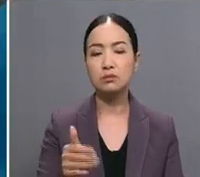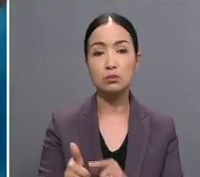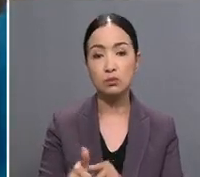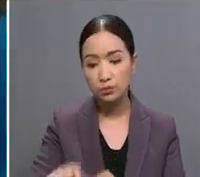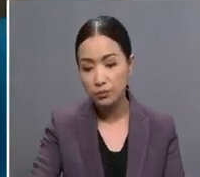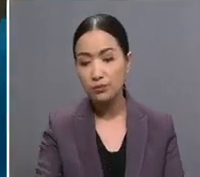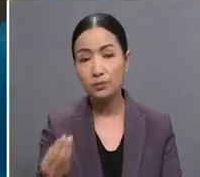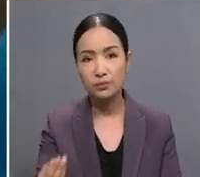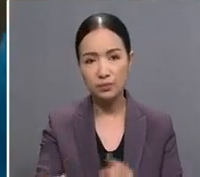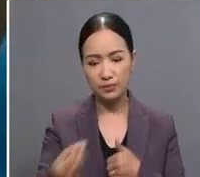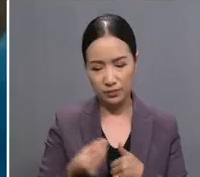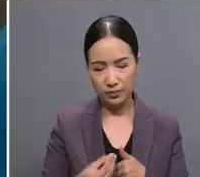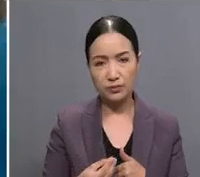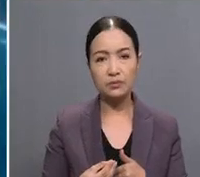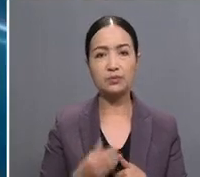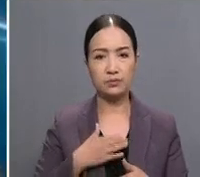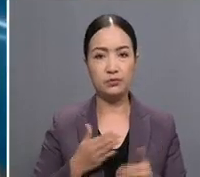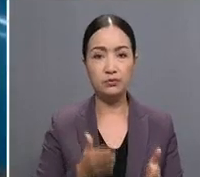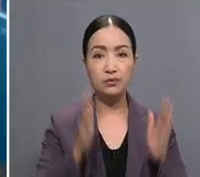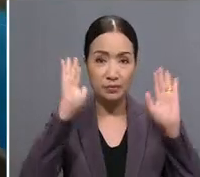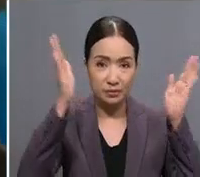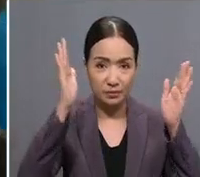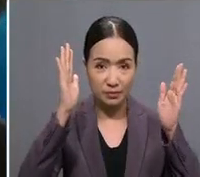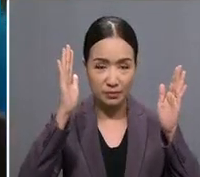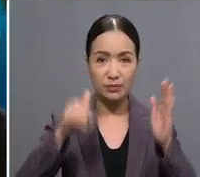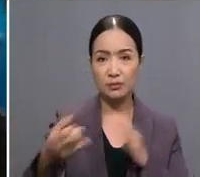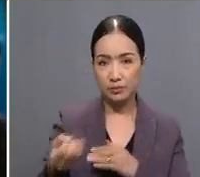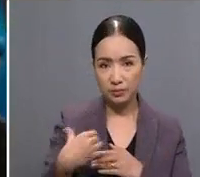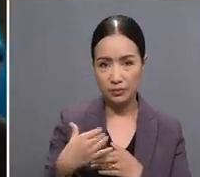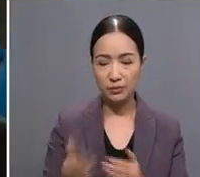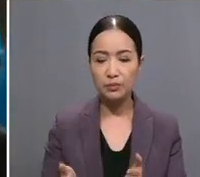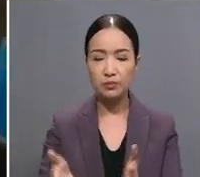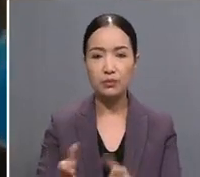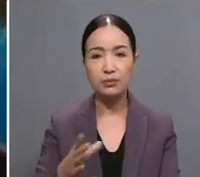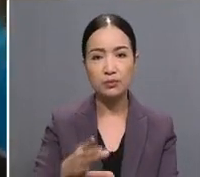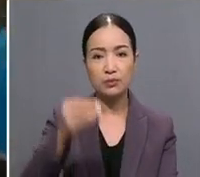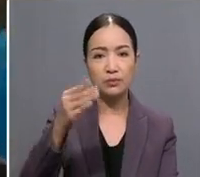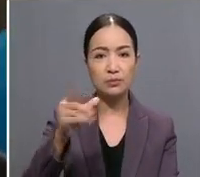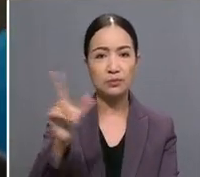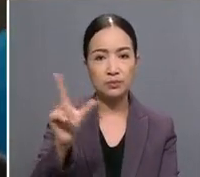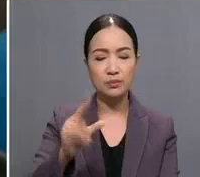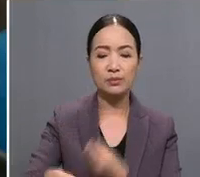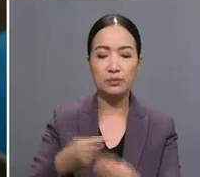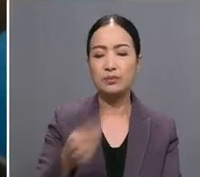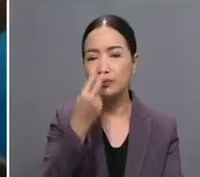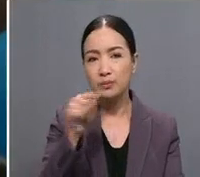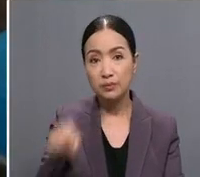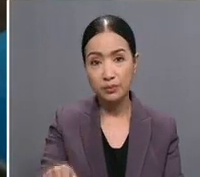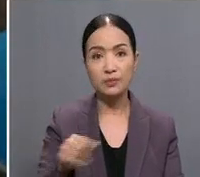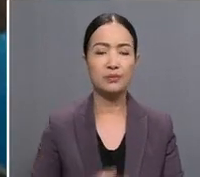แล้วก็เขาก็แจ้งว่าเจอที่ฉันแถวรอบขายน้ำมันแถวชนทั้งหลังมาแล้วนะพี่ค่าน้ำมันพืช